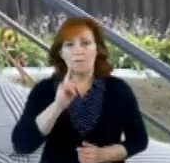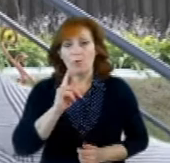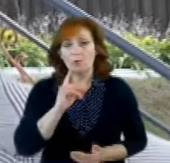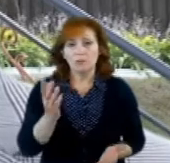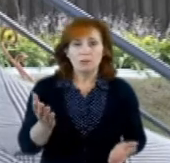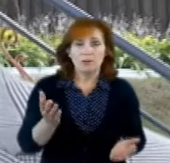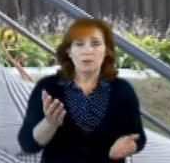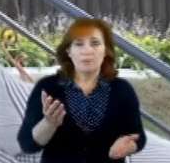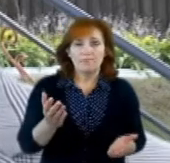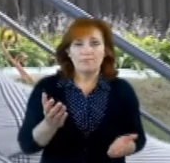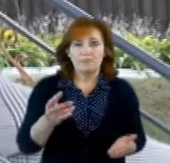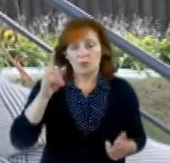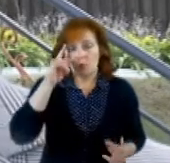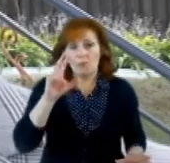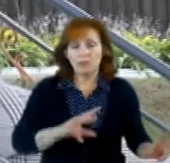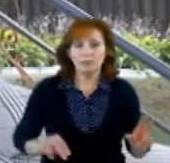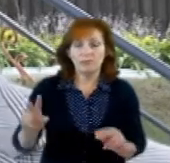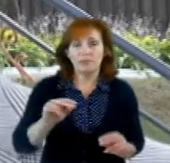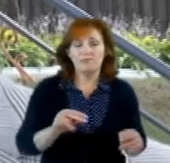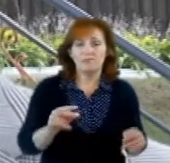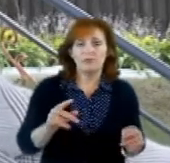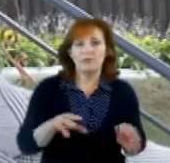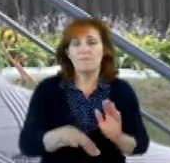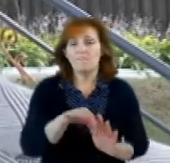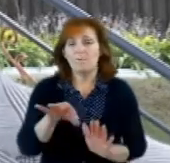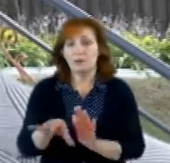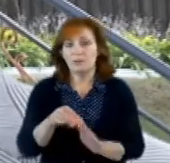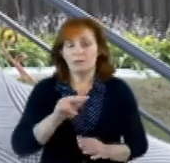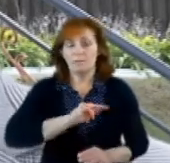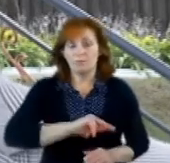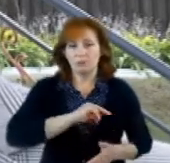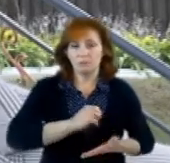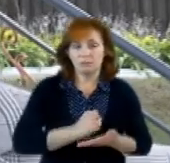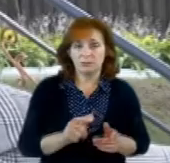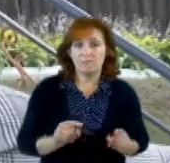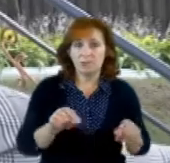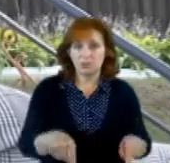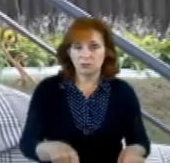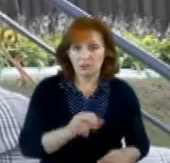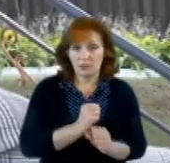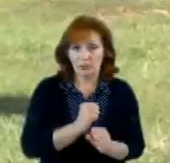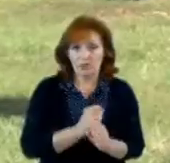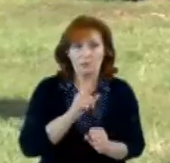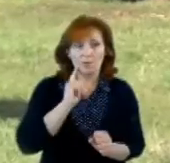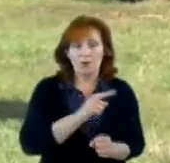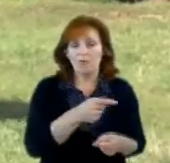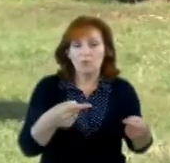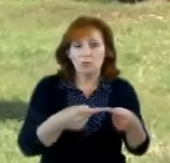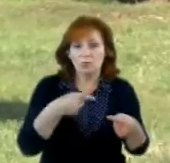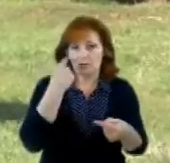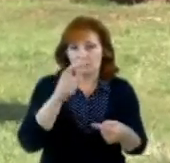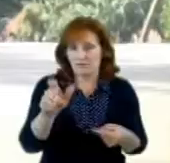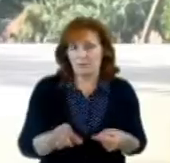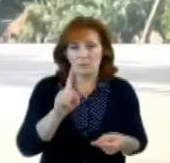таких обнадійливих варіантів працевлаштування лікаря конкретних нема. Тетяна Лось,